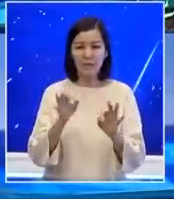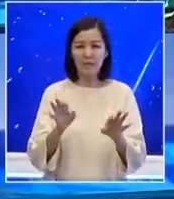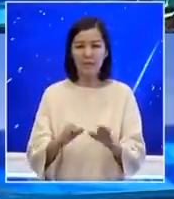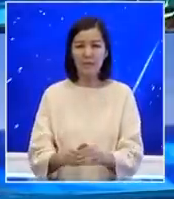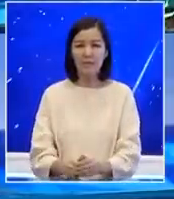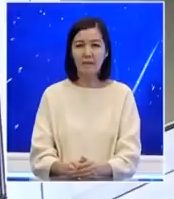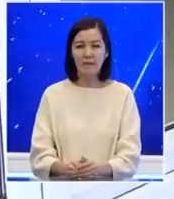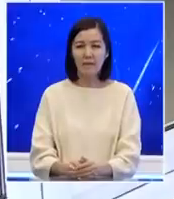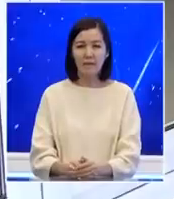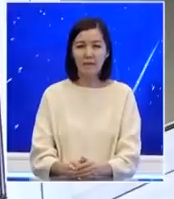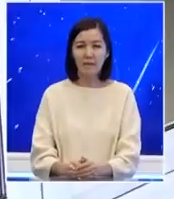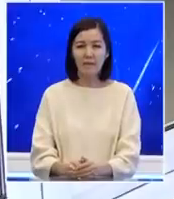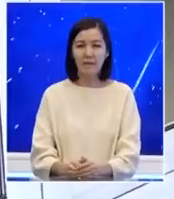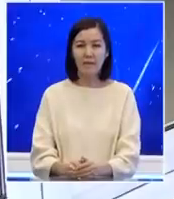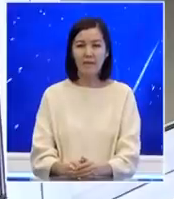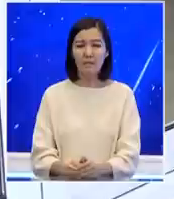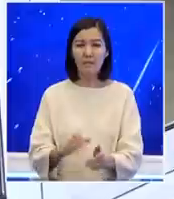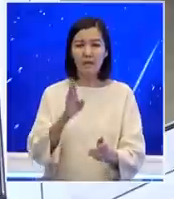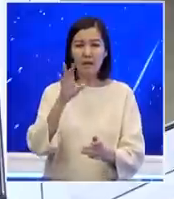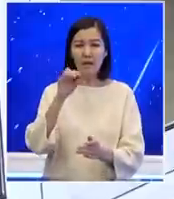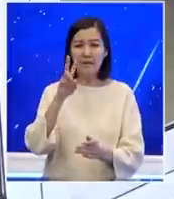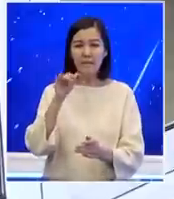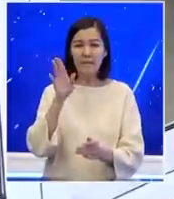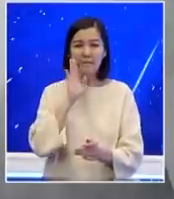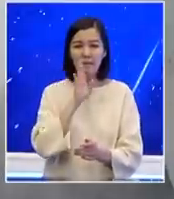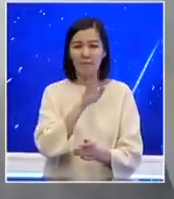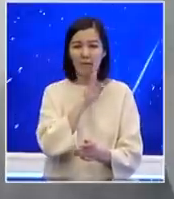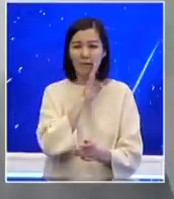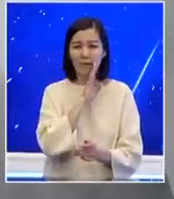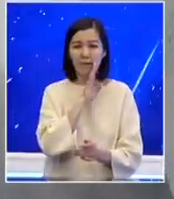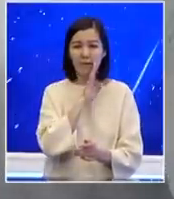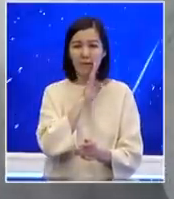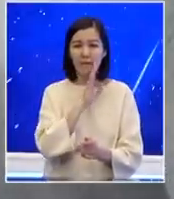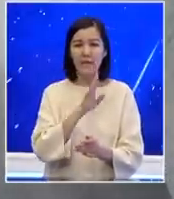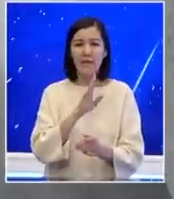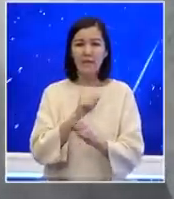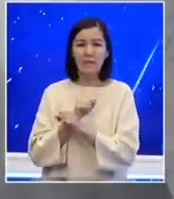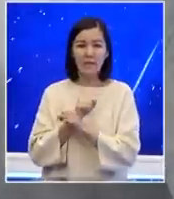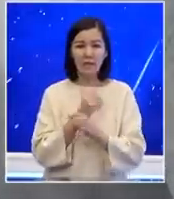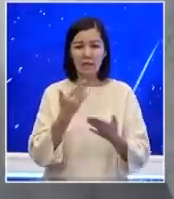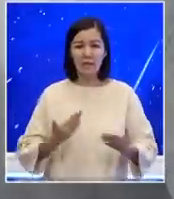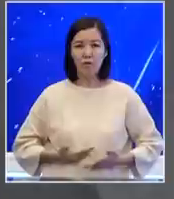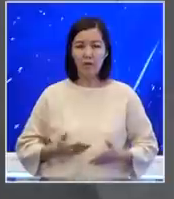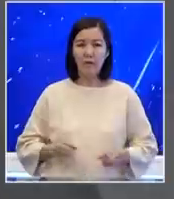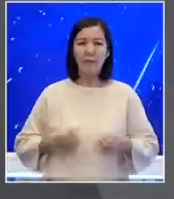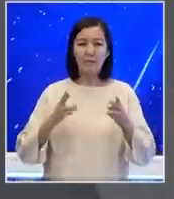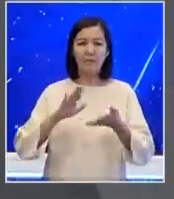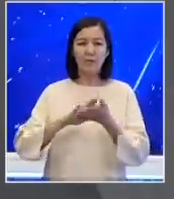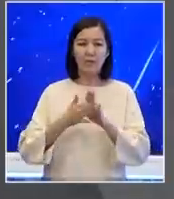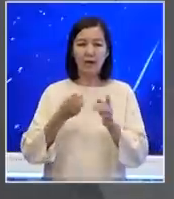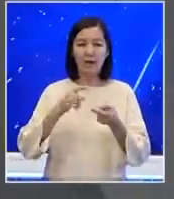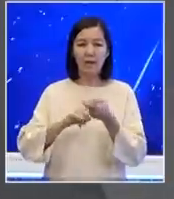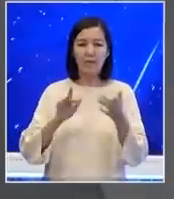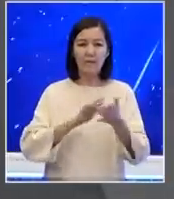тарқатады. Әсел Сатаева 5 баланың анасы. Қызылтас саяжайында тұрады. Қазір төтенше жағдайға байланысты қалаға